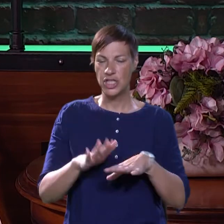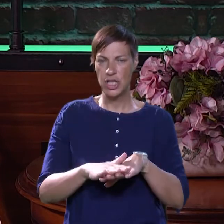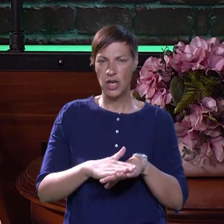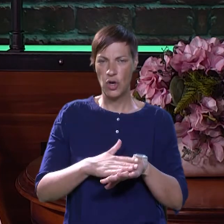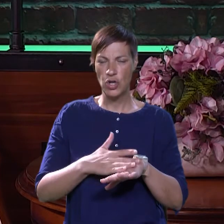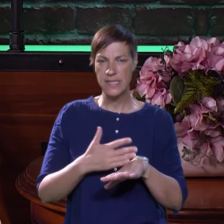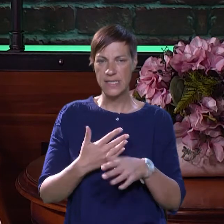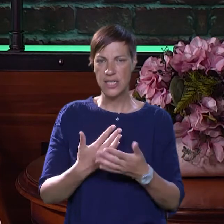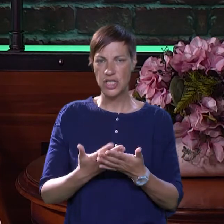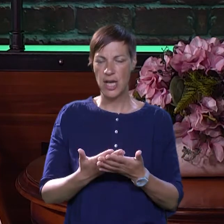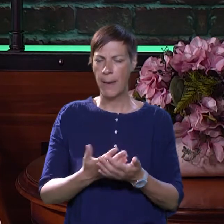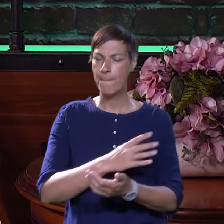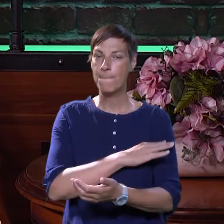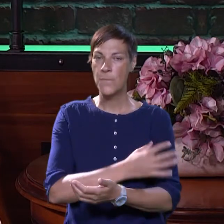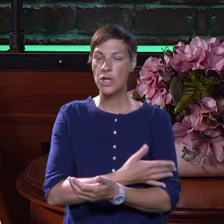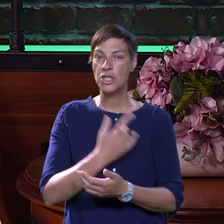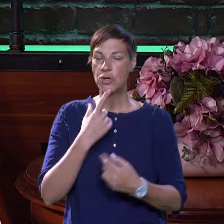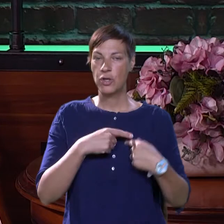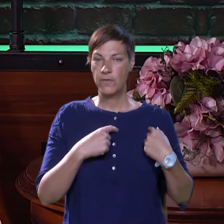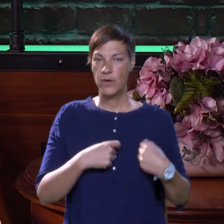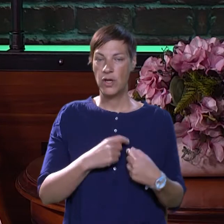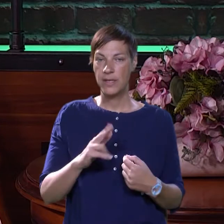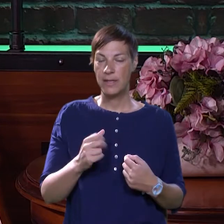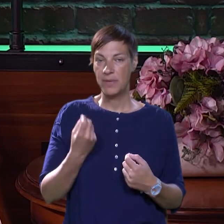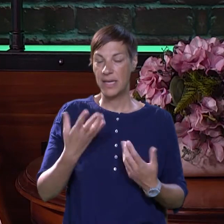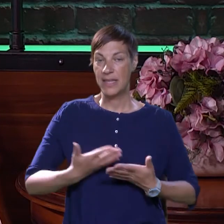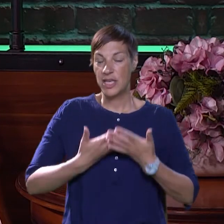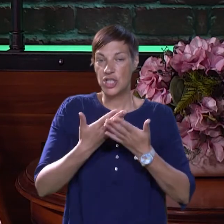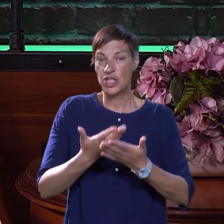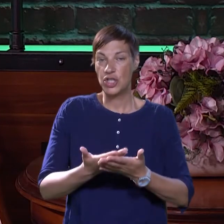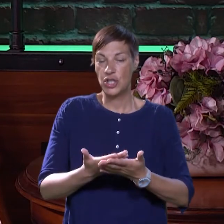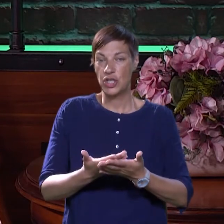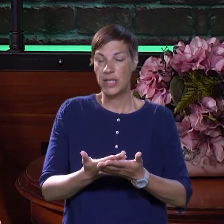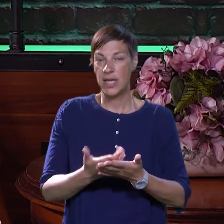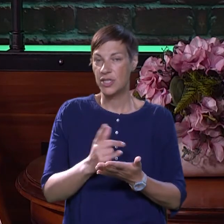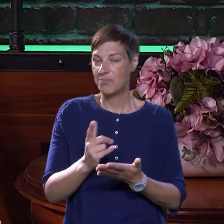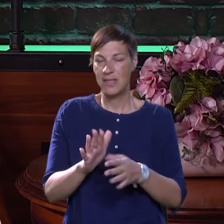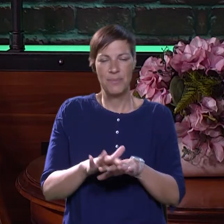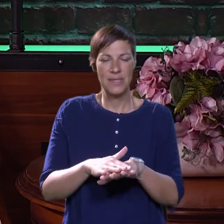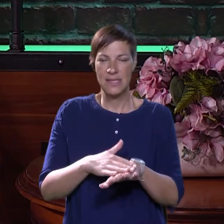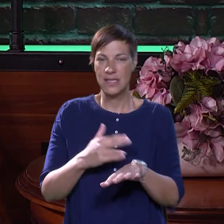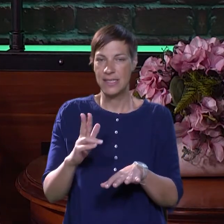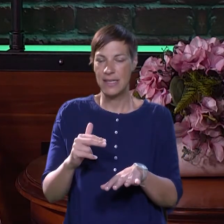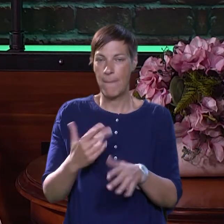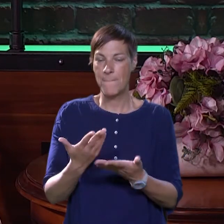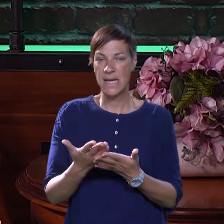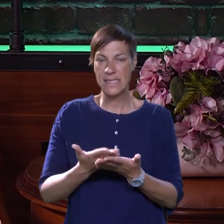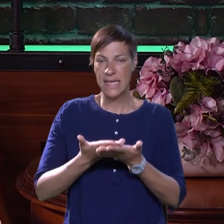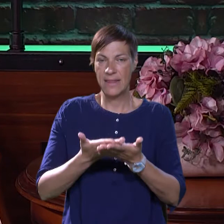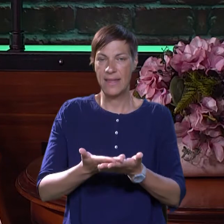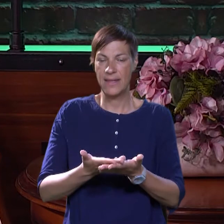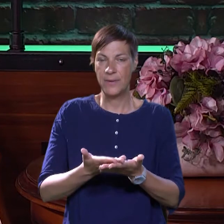taj osjećaj moći koji volonter ima, jer kad nešto dajete, ne možete dati bez osjećaja da ste imali nešto za